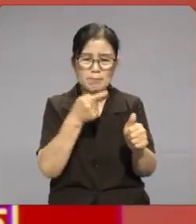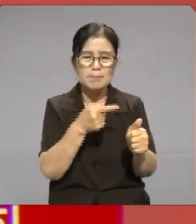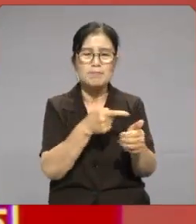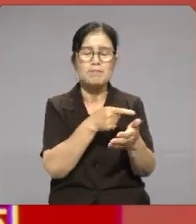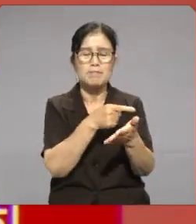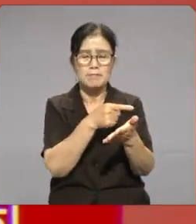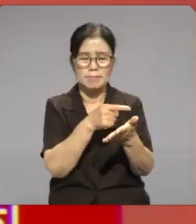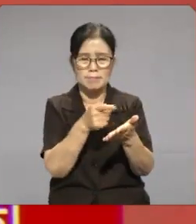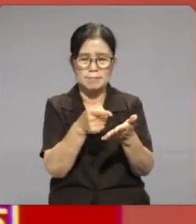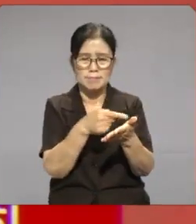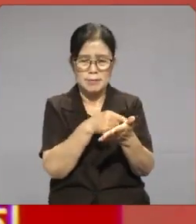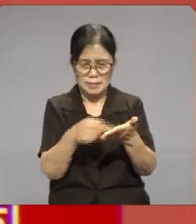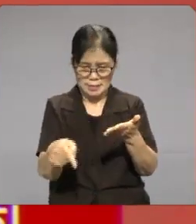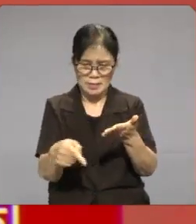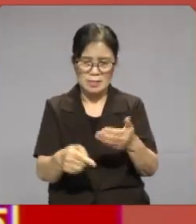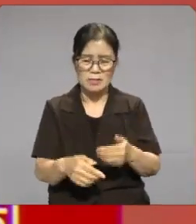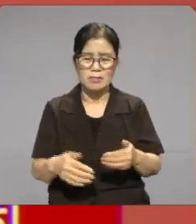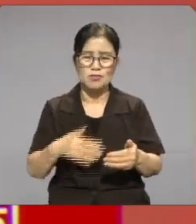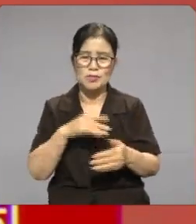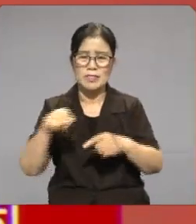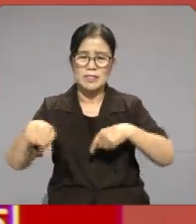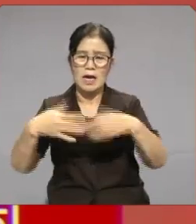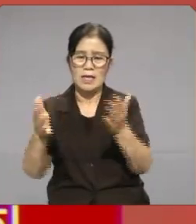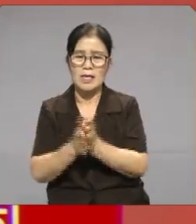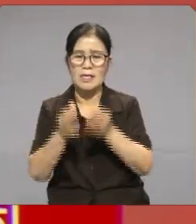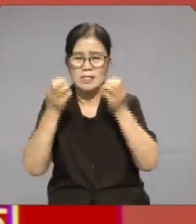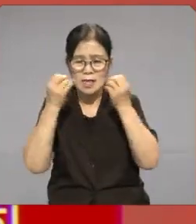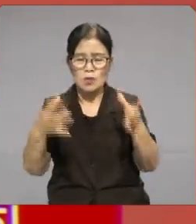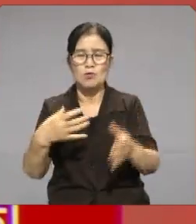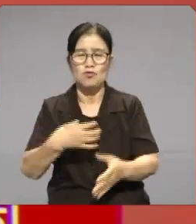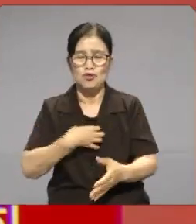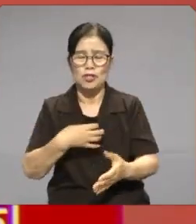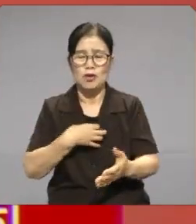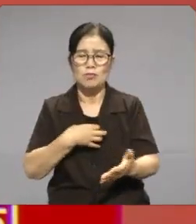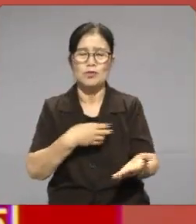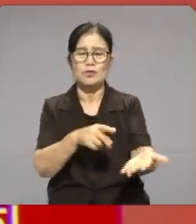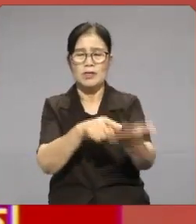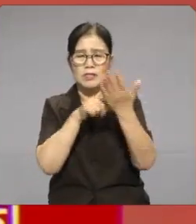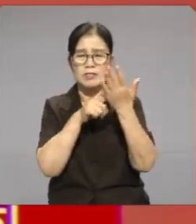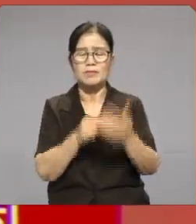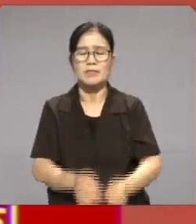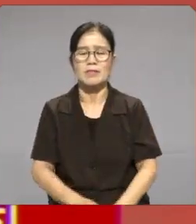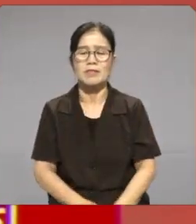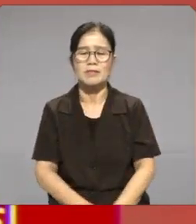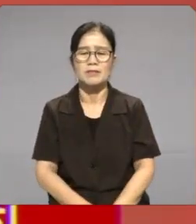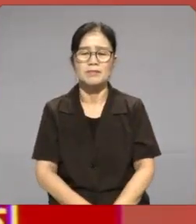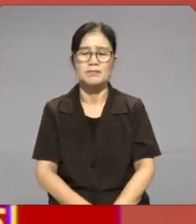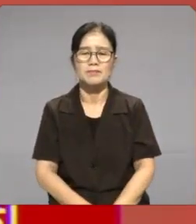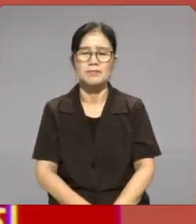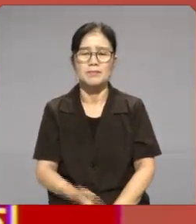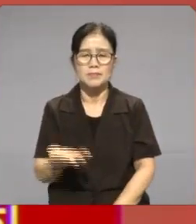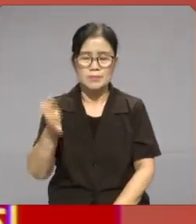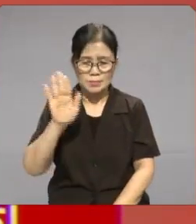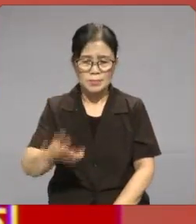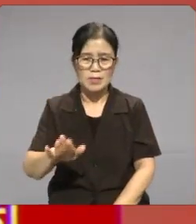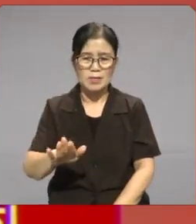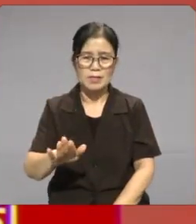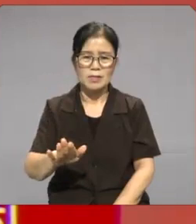리스크, 우리 당의 새로운 위험으로 등장했습니다.